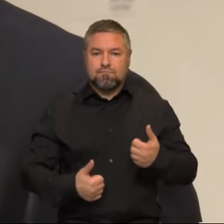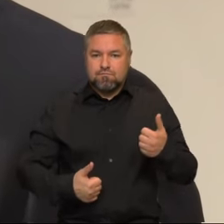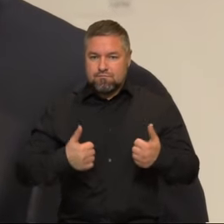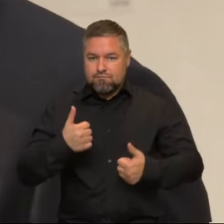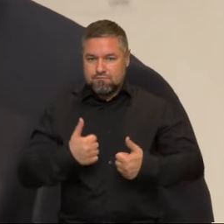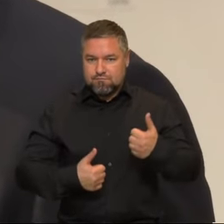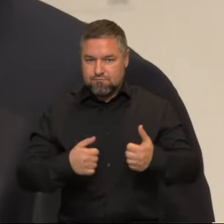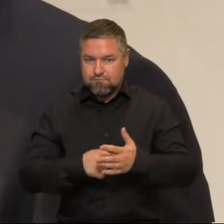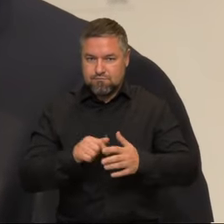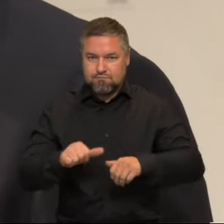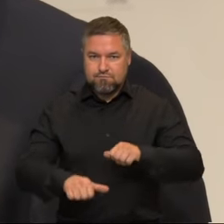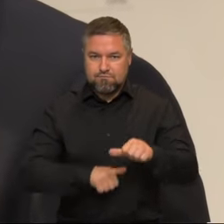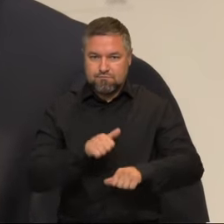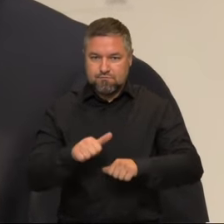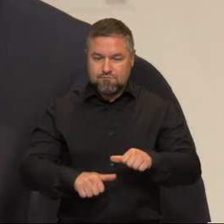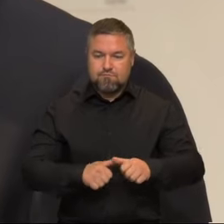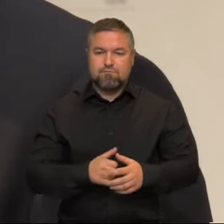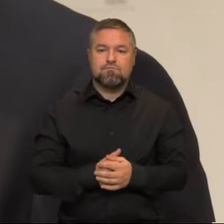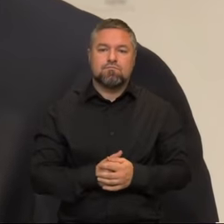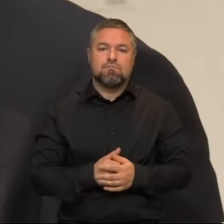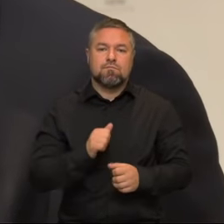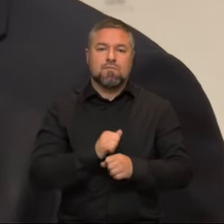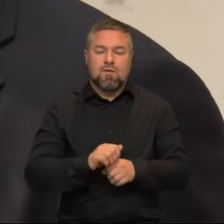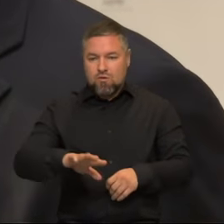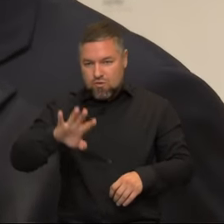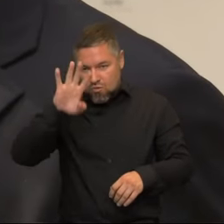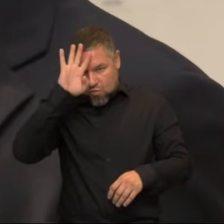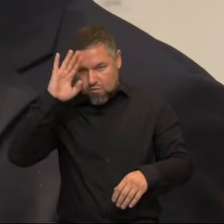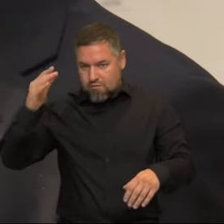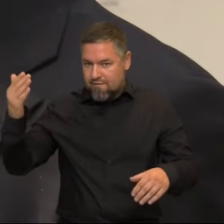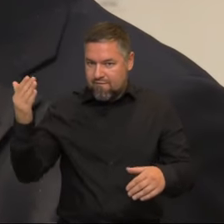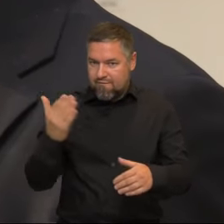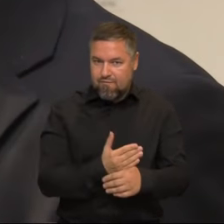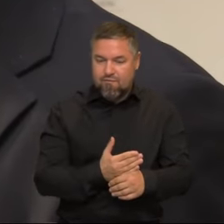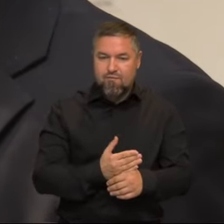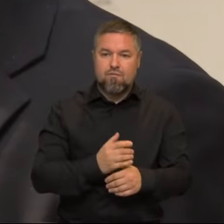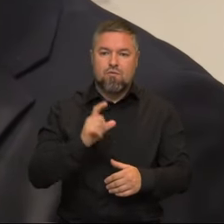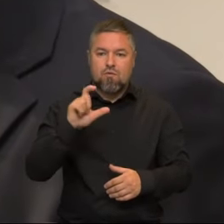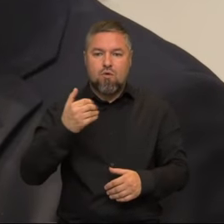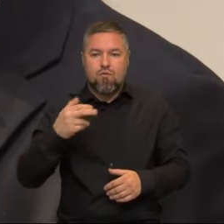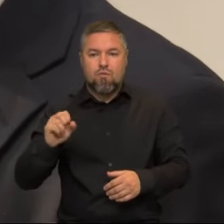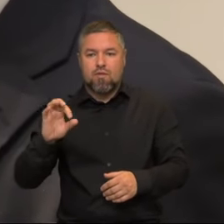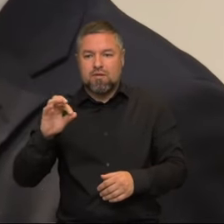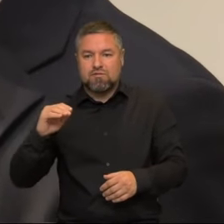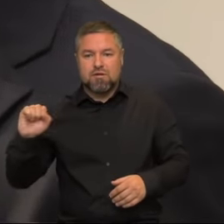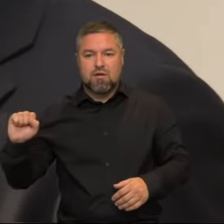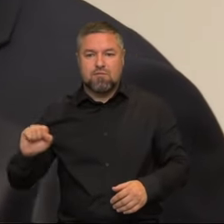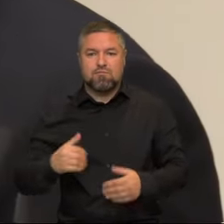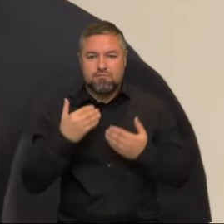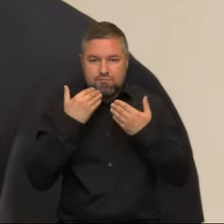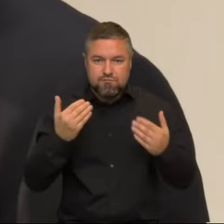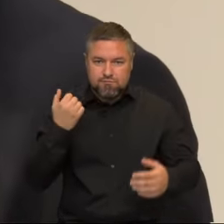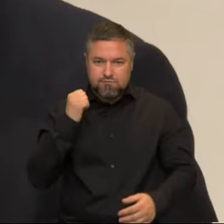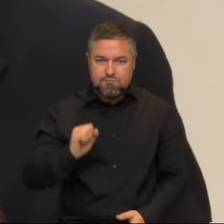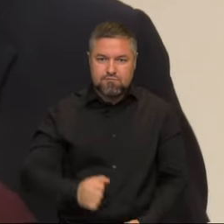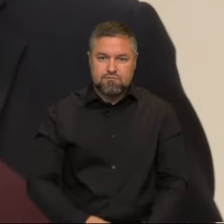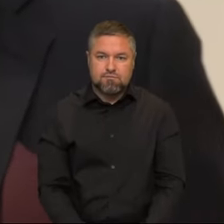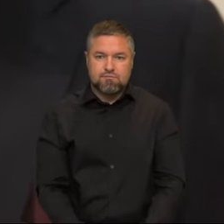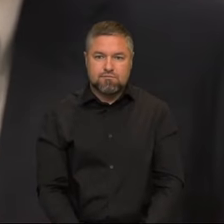konkursu w tegorocznej edycji jest łódzka firma Common S.A. Dziękuję bardzo.